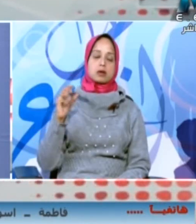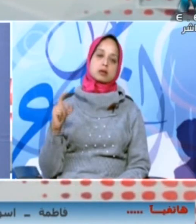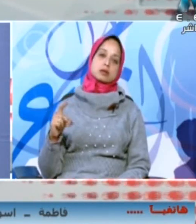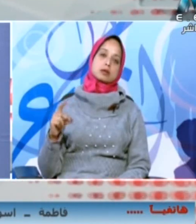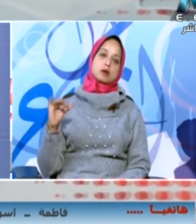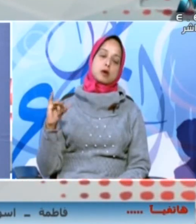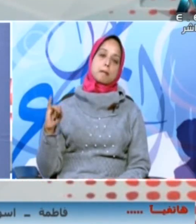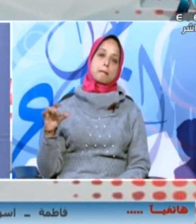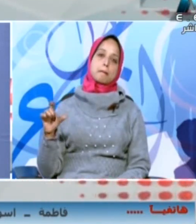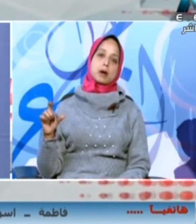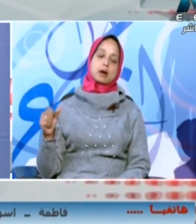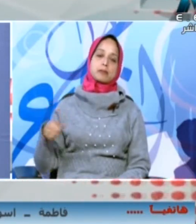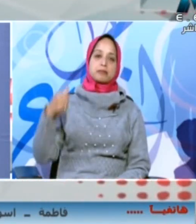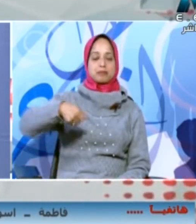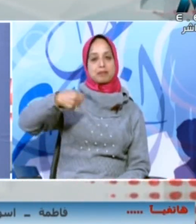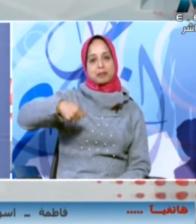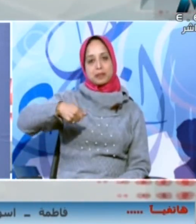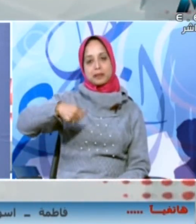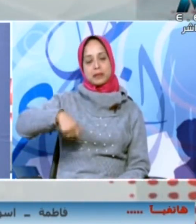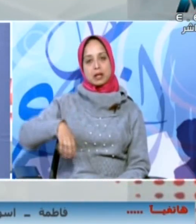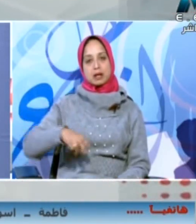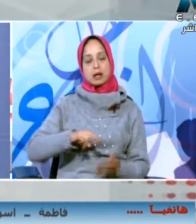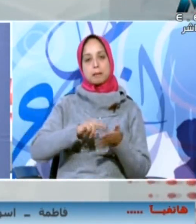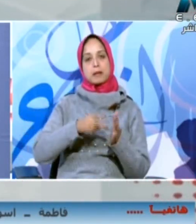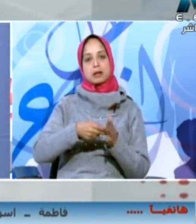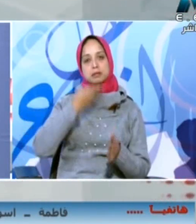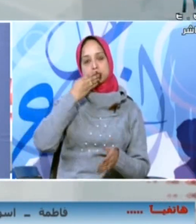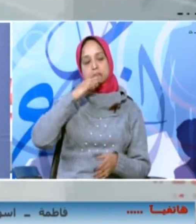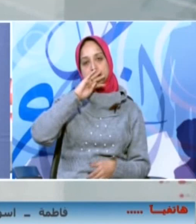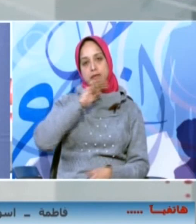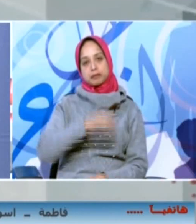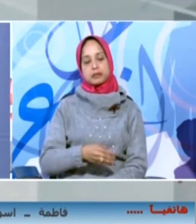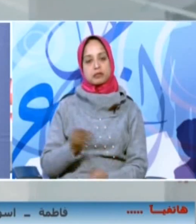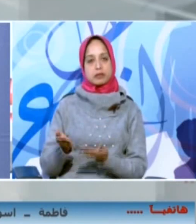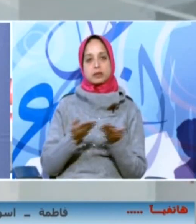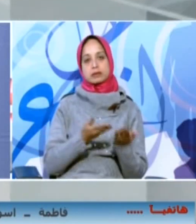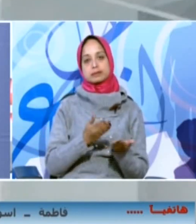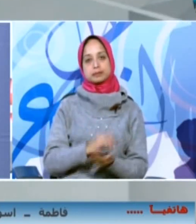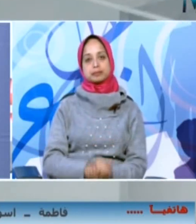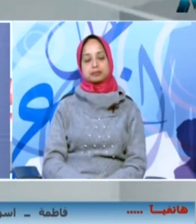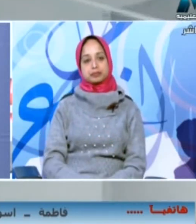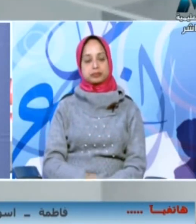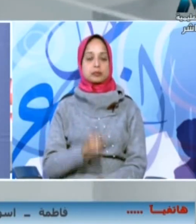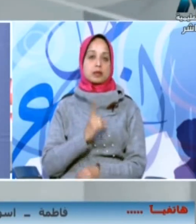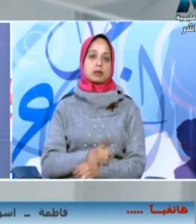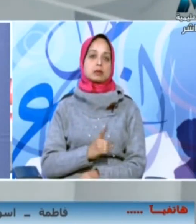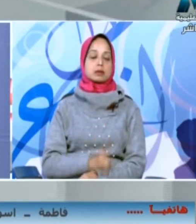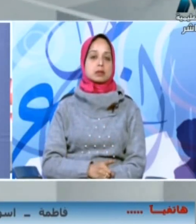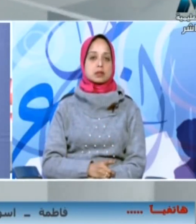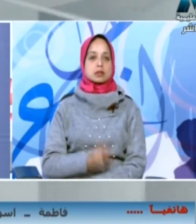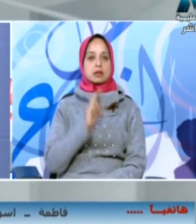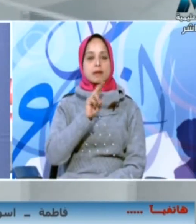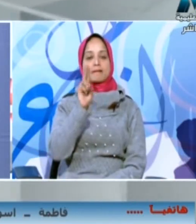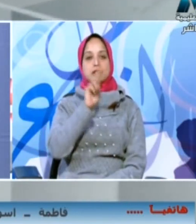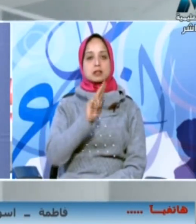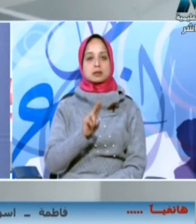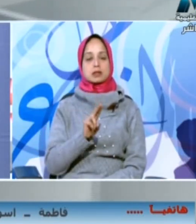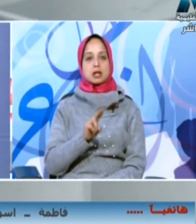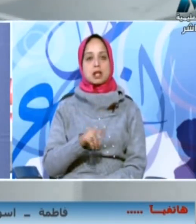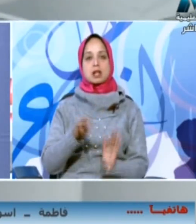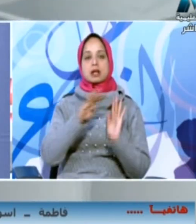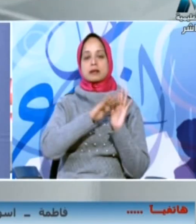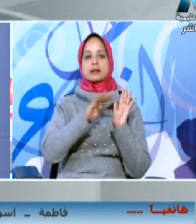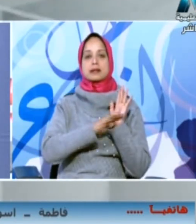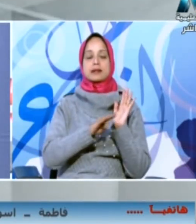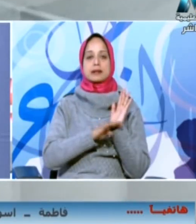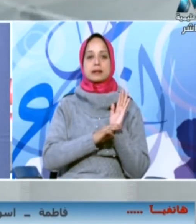وعليكم السلام، ازيك يا مستر؟ الله يخليك يا بنت، عامله ايه؟ الحمد لله. اتفضلي يا فاطمه. يا مستر في سؤال، ما النتائج المترتبه على